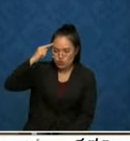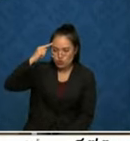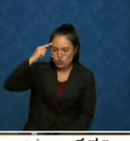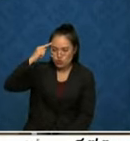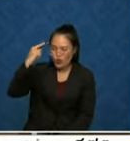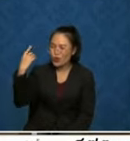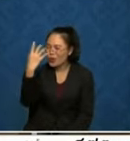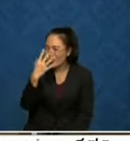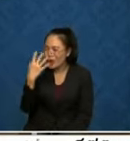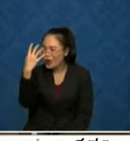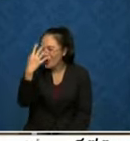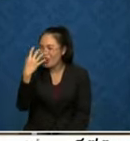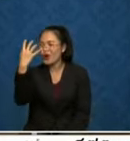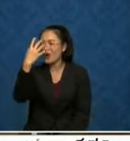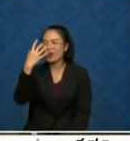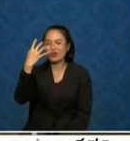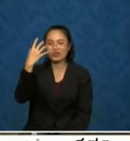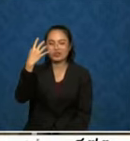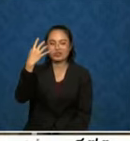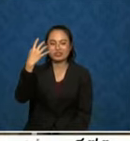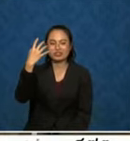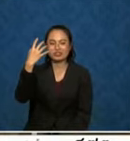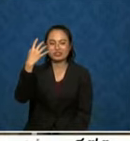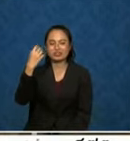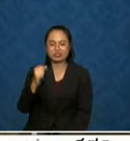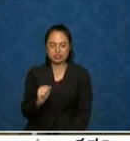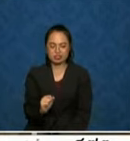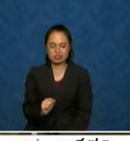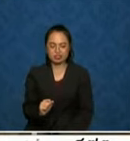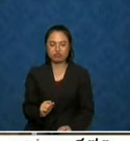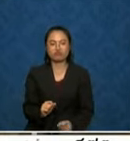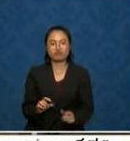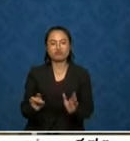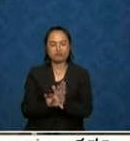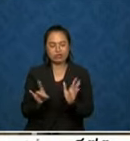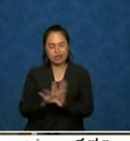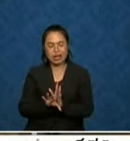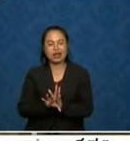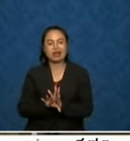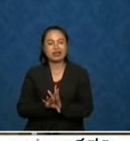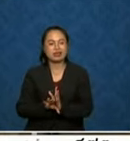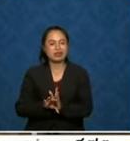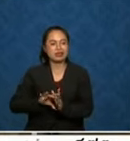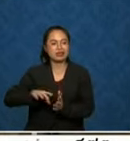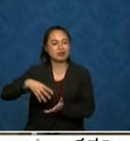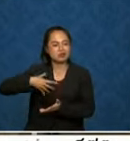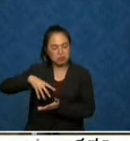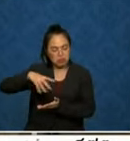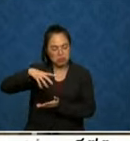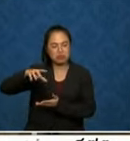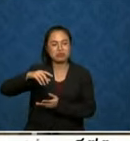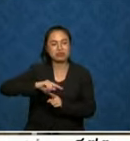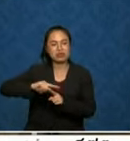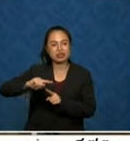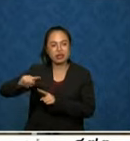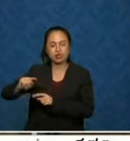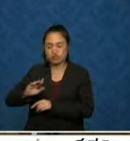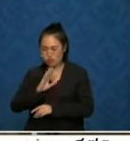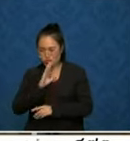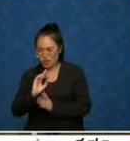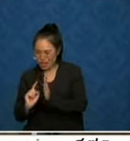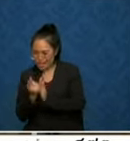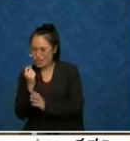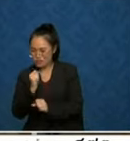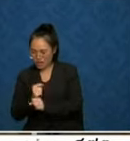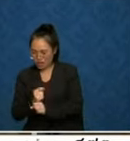ไม่รู้ไม่เท่าทันกับพวกนี้มากกว่าเพราะฉะนั้นสิ่งต่างๆเหล่านี้นี่นะครับเวลามันทำแรกๆเราก็